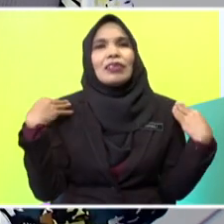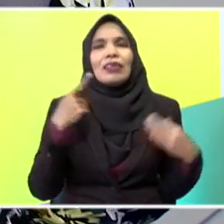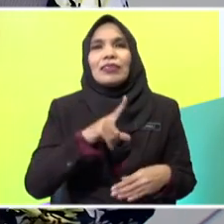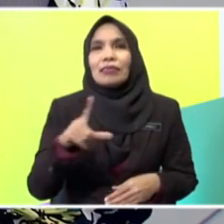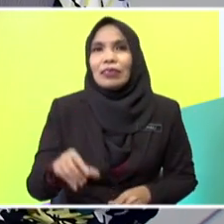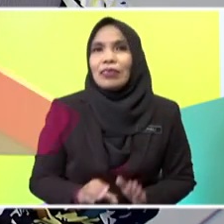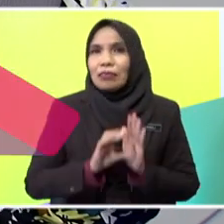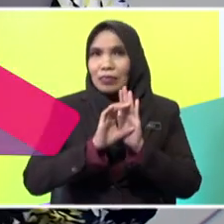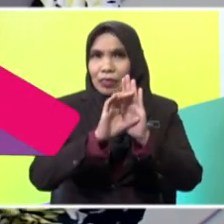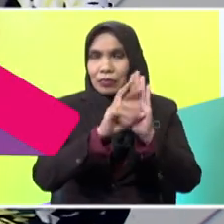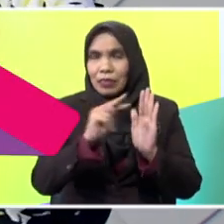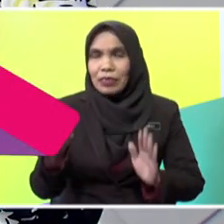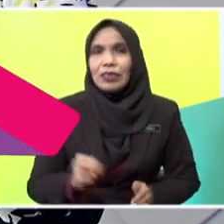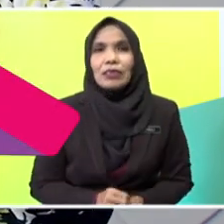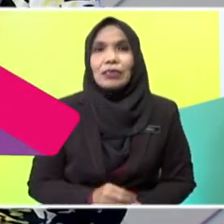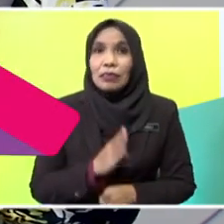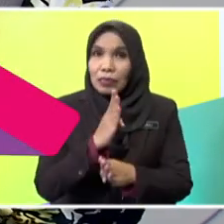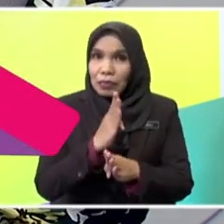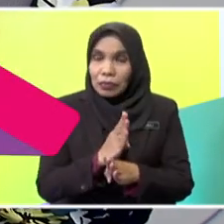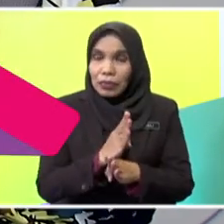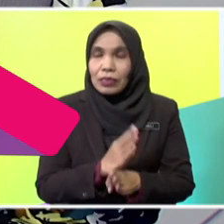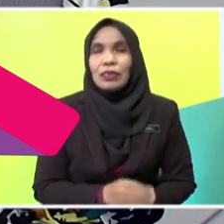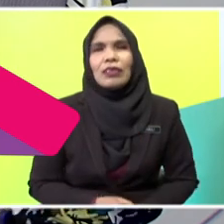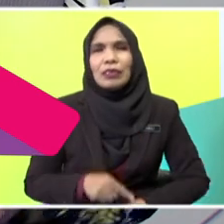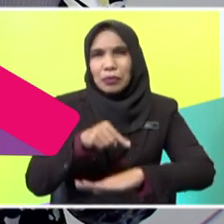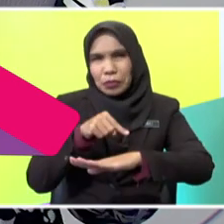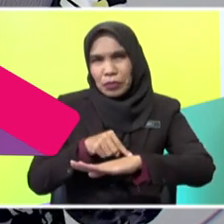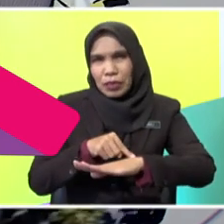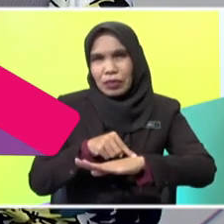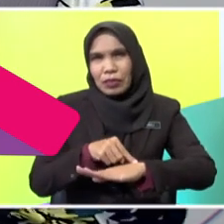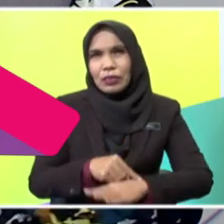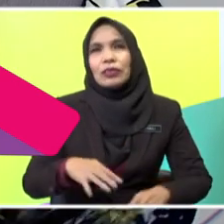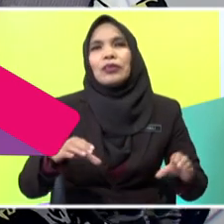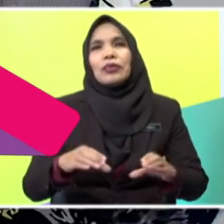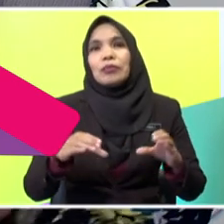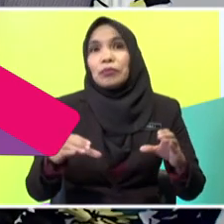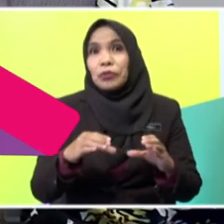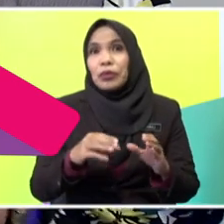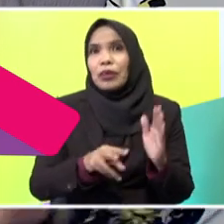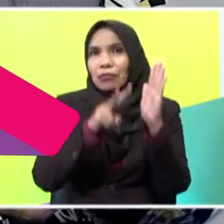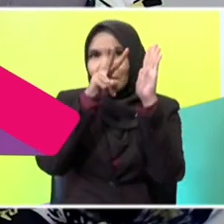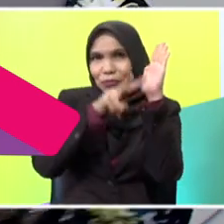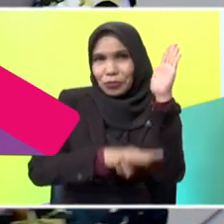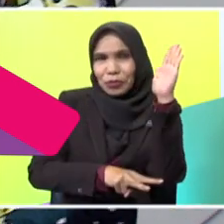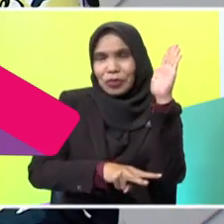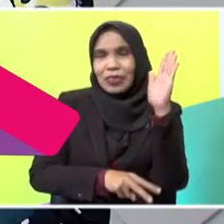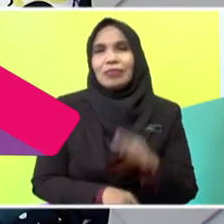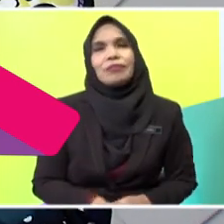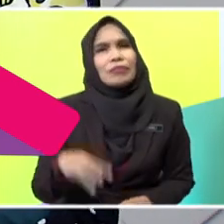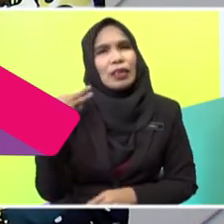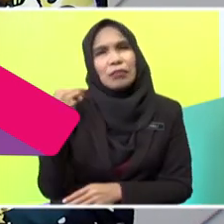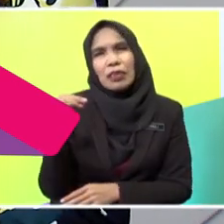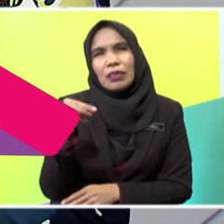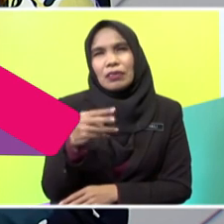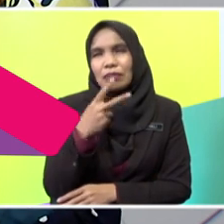kami sewaktu ingin membuat pola. Mereka berasa tertekan, sedih sebab nak buat pola ni,